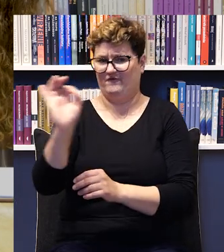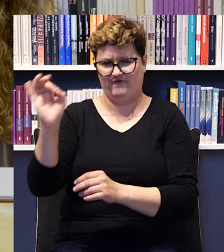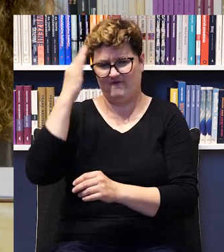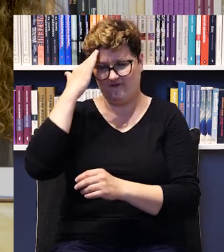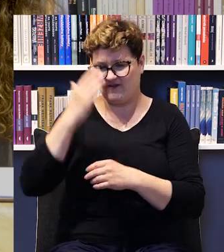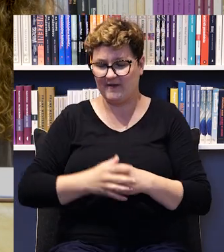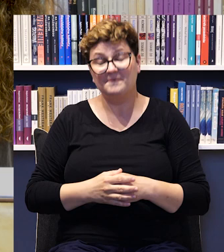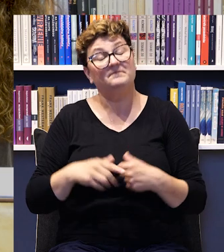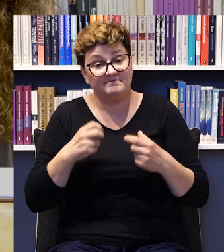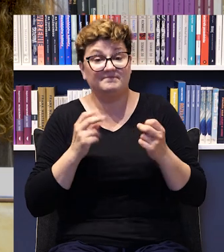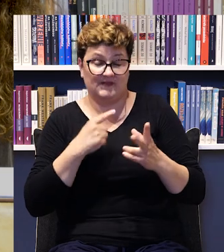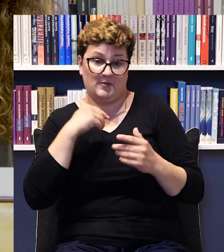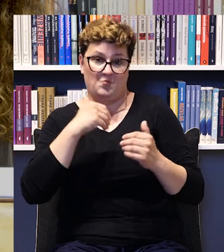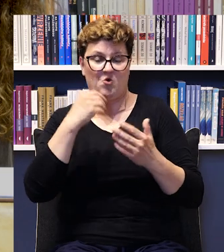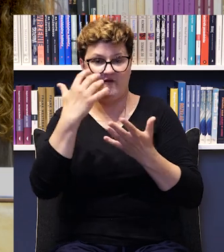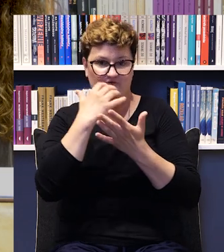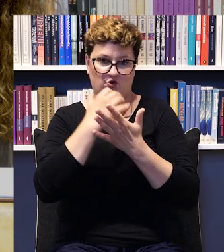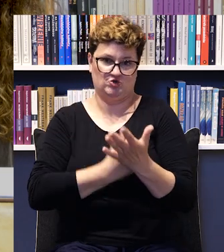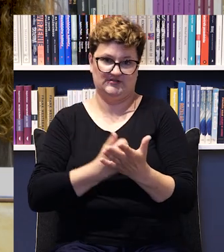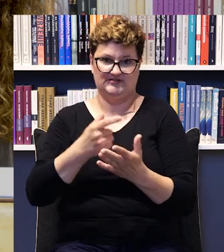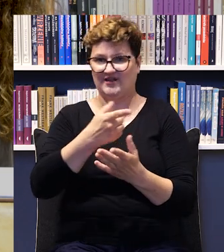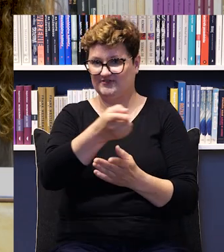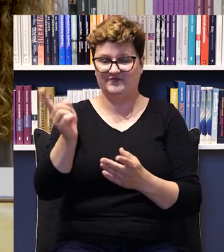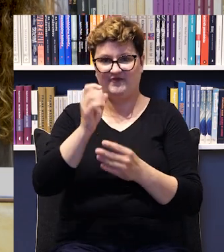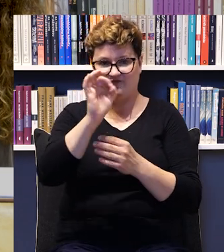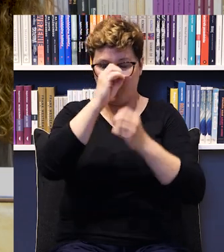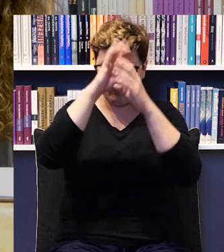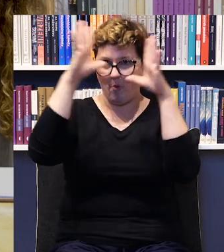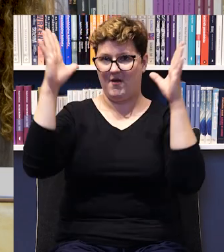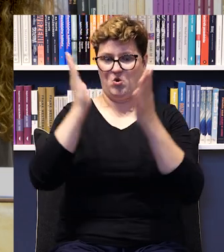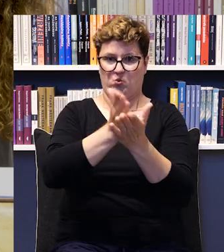w wyobraźni czytelniczej to na pewno istnieje,